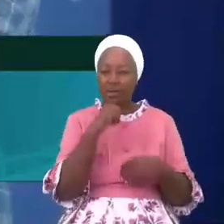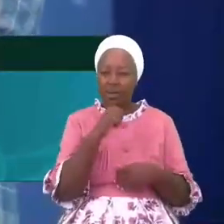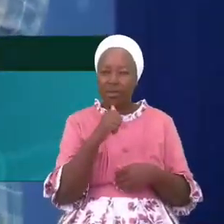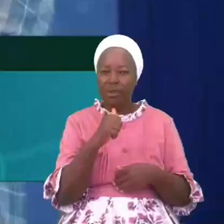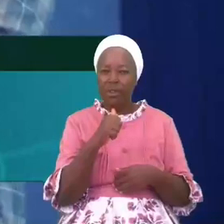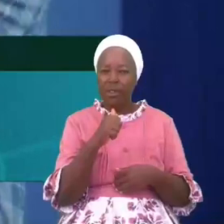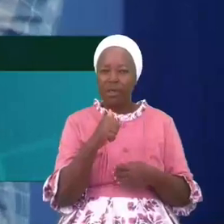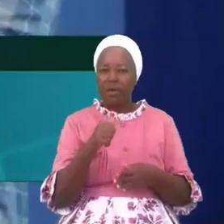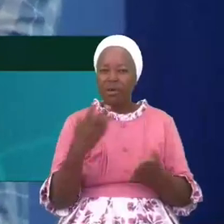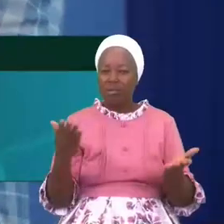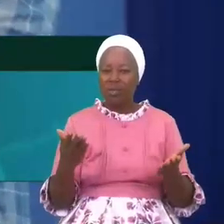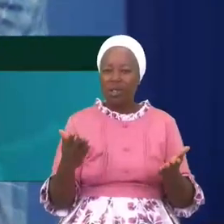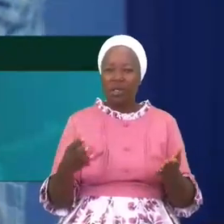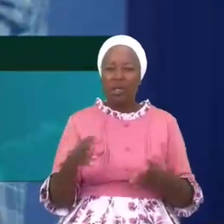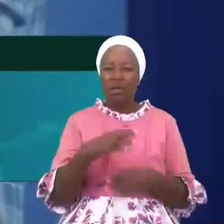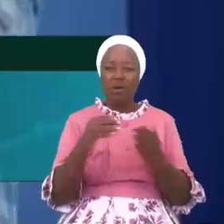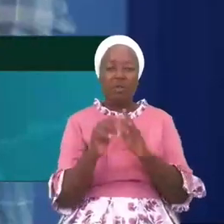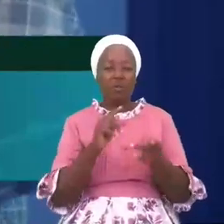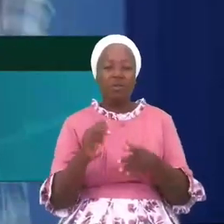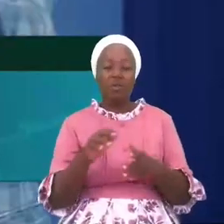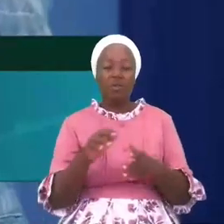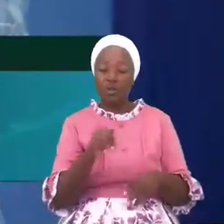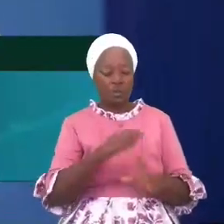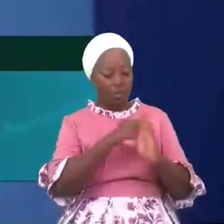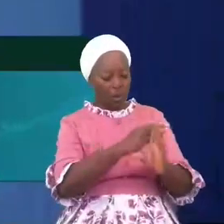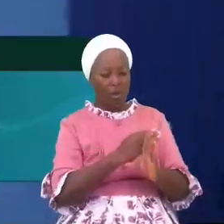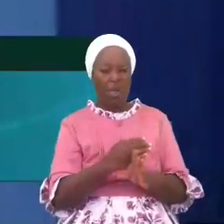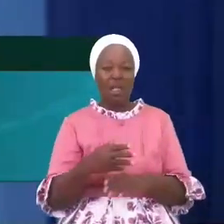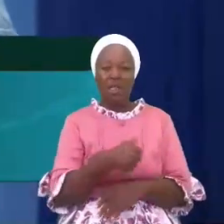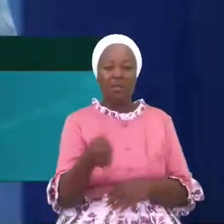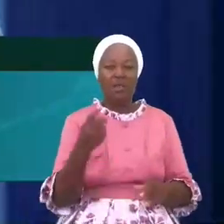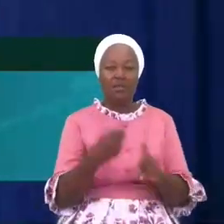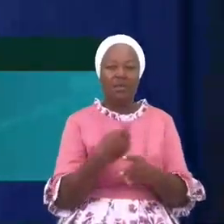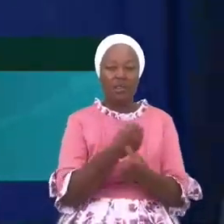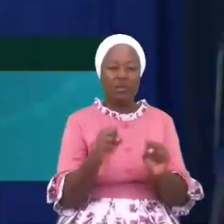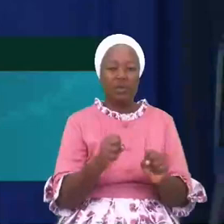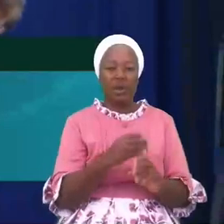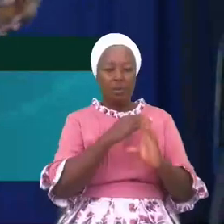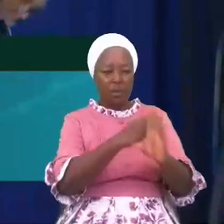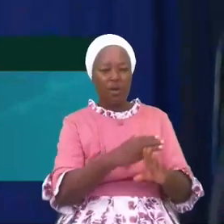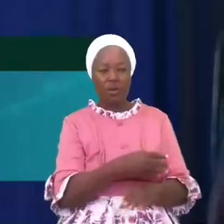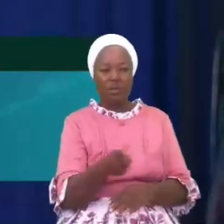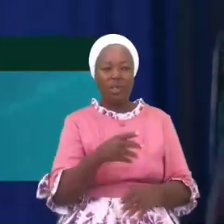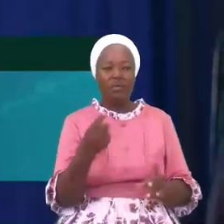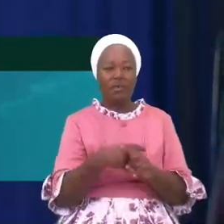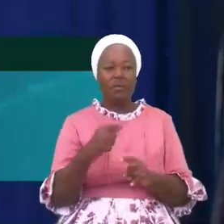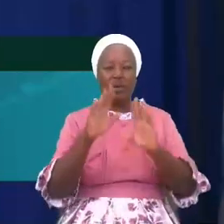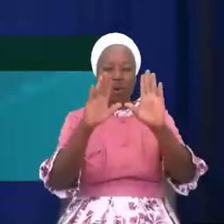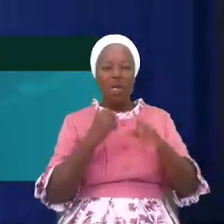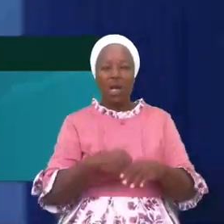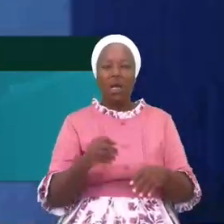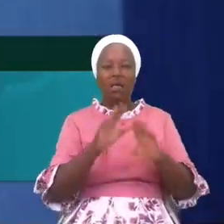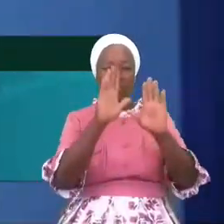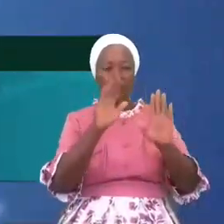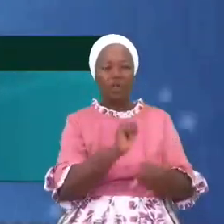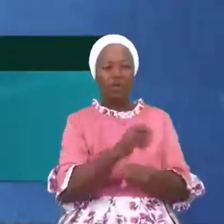Parce qu'ils n'ont pas cru à l'évangile, ils se bloquent de la délivrance. Ils se bloquent de prodiges, mais ils n'ont pas obéi à la bonne